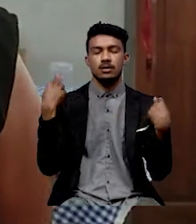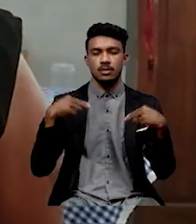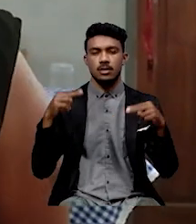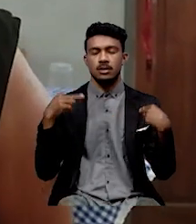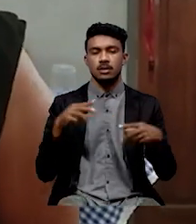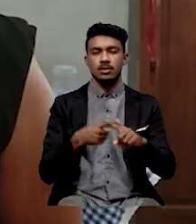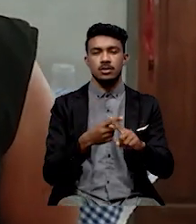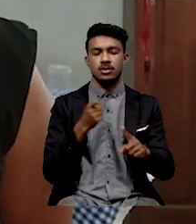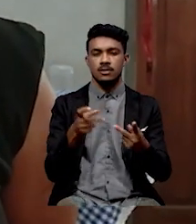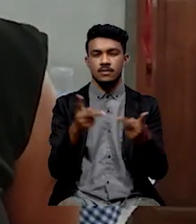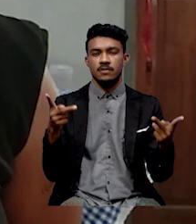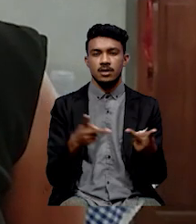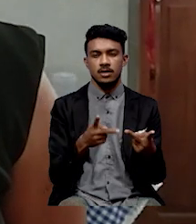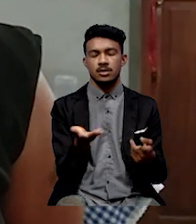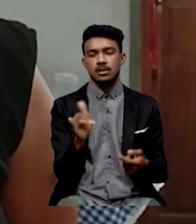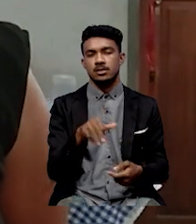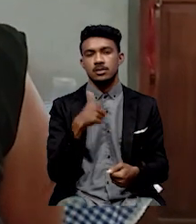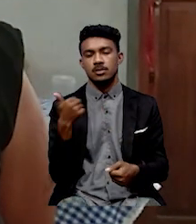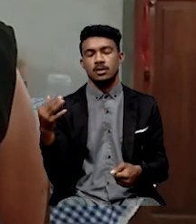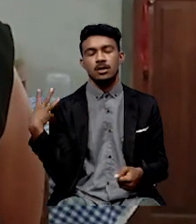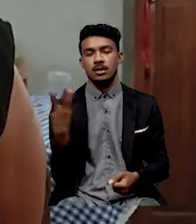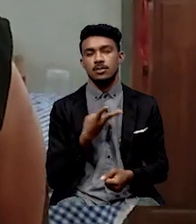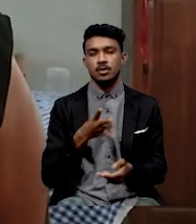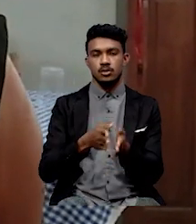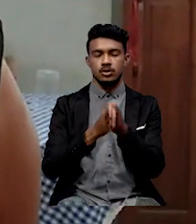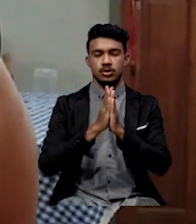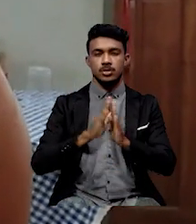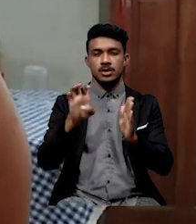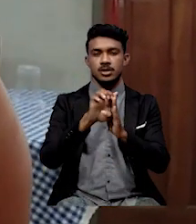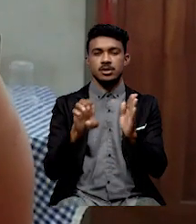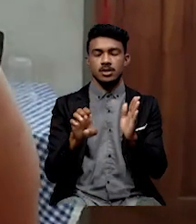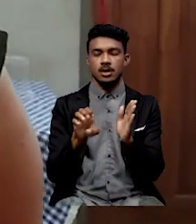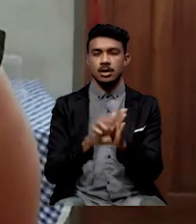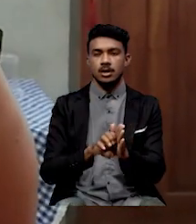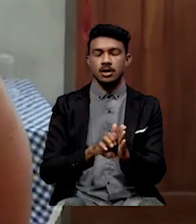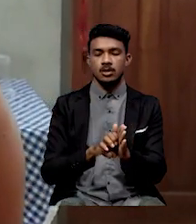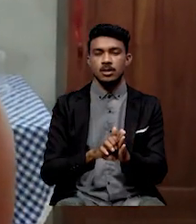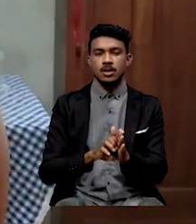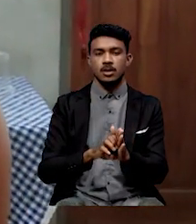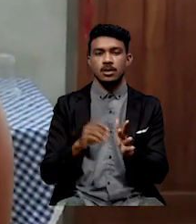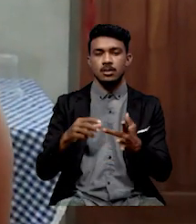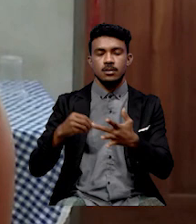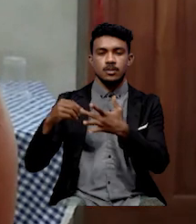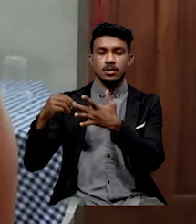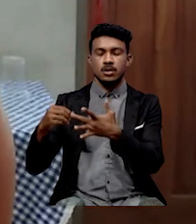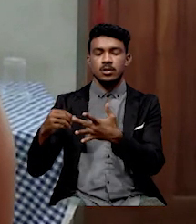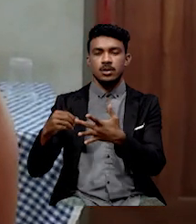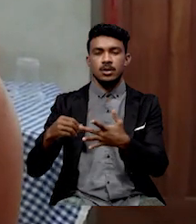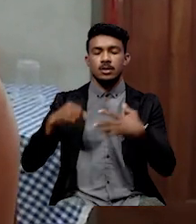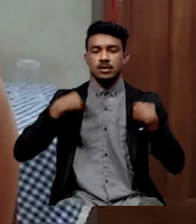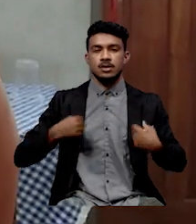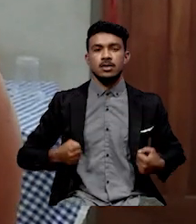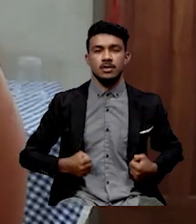partisipelok mos ame busu ba stadu nebe maka saya dalam dia ubah iha masa Saudi ini